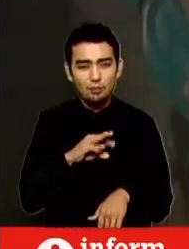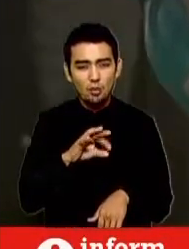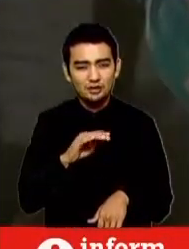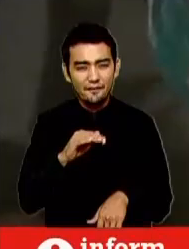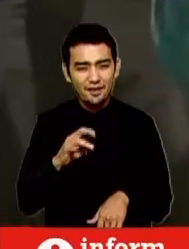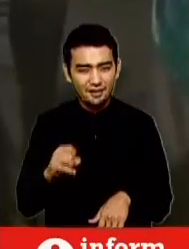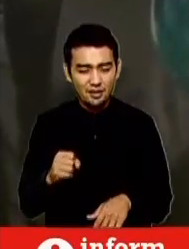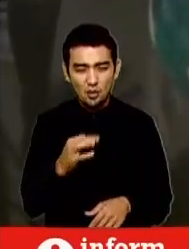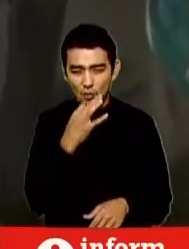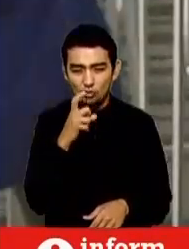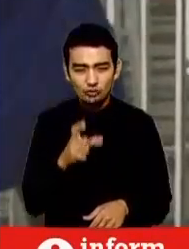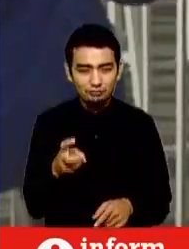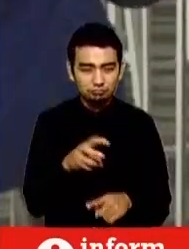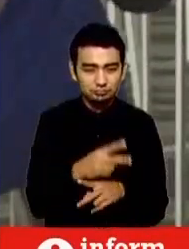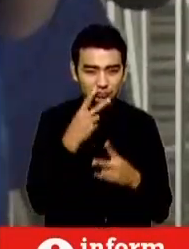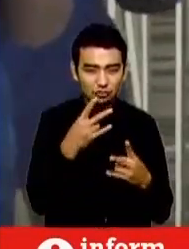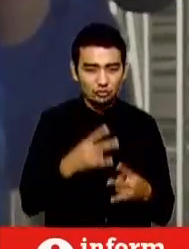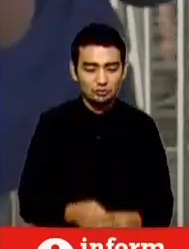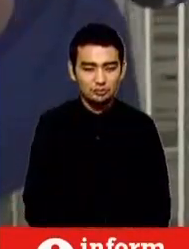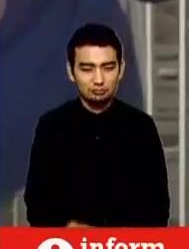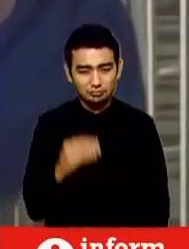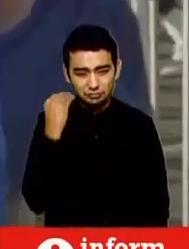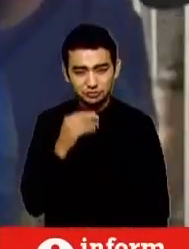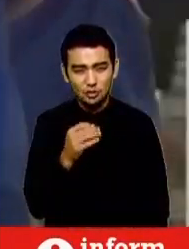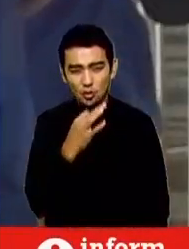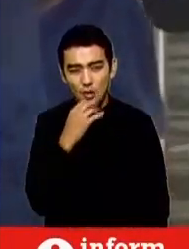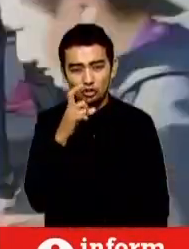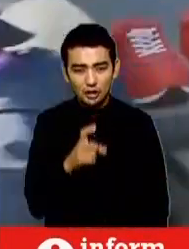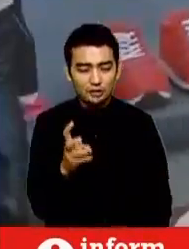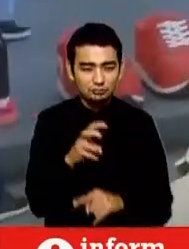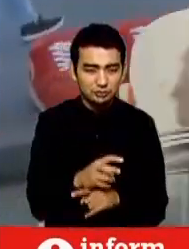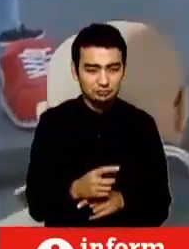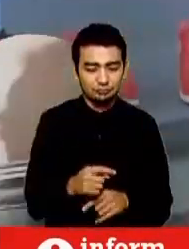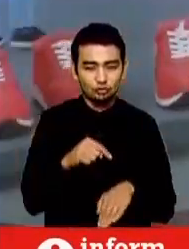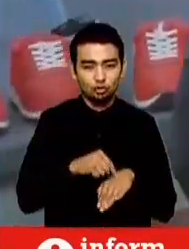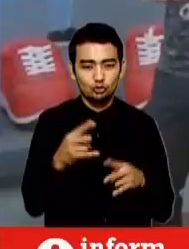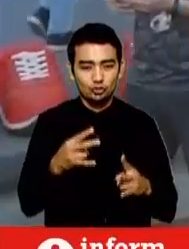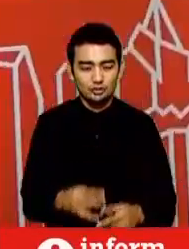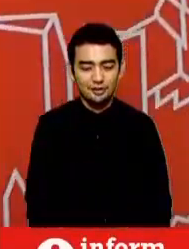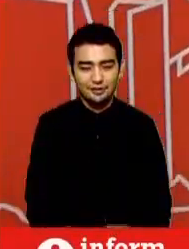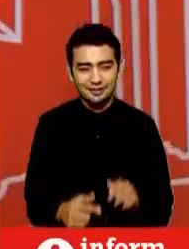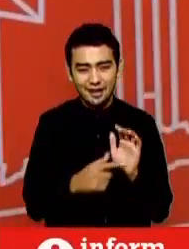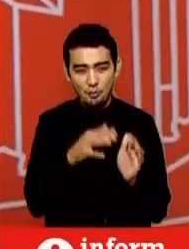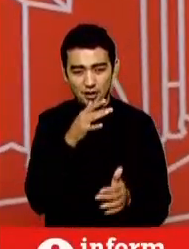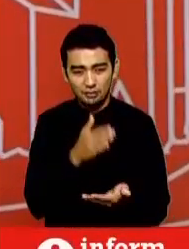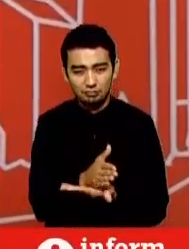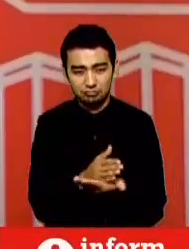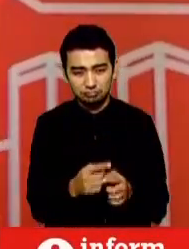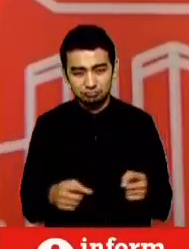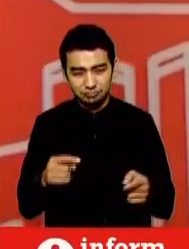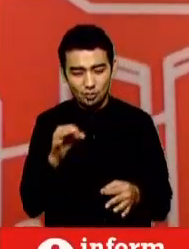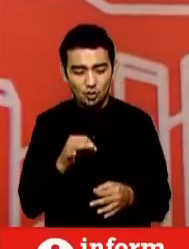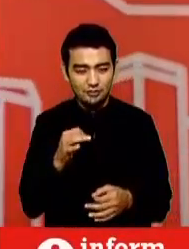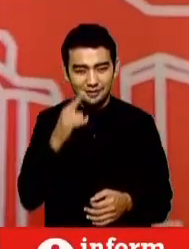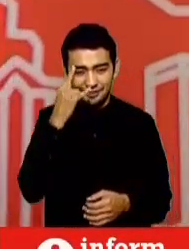адам көру керек деп ойлаймын. Керемет сезім. Әр адам бұны сезініп көру керек деп ойлаймын. Каспий Кизет 7 жыл қатарынан салауатты өмір салтын